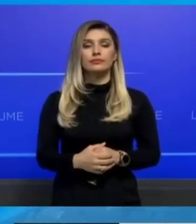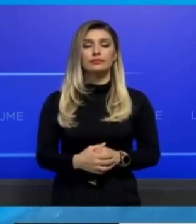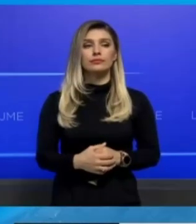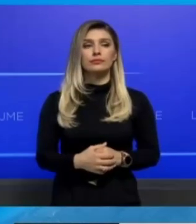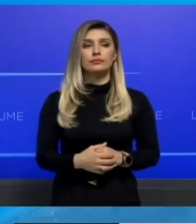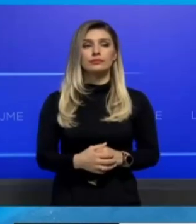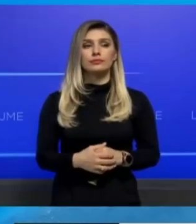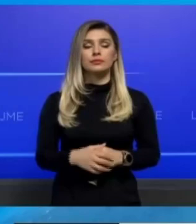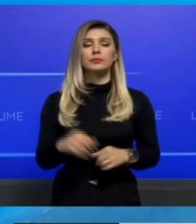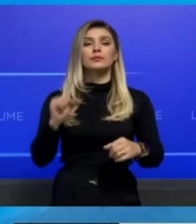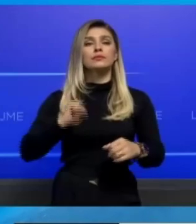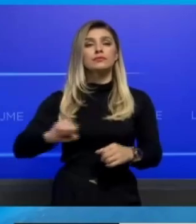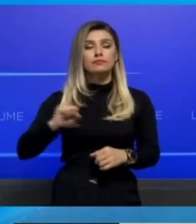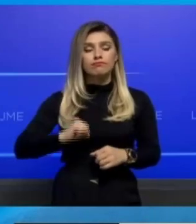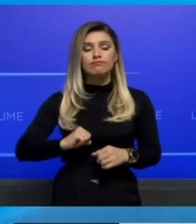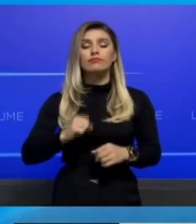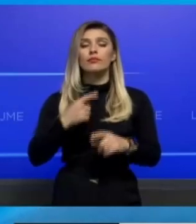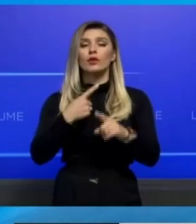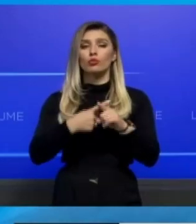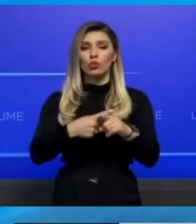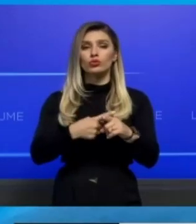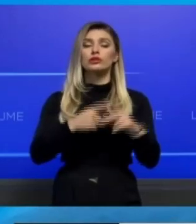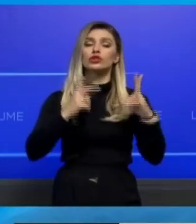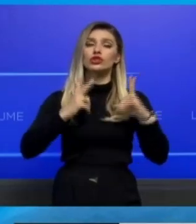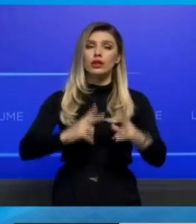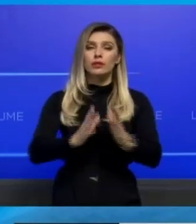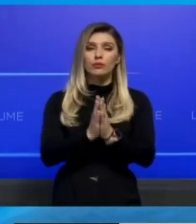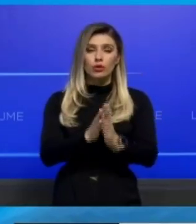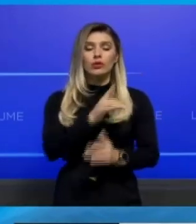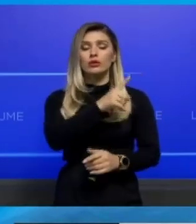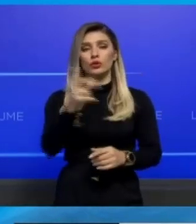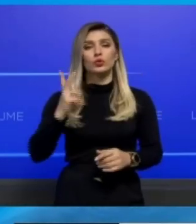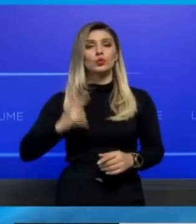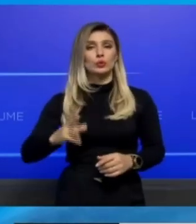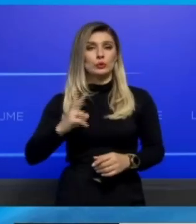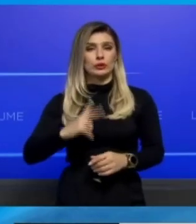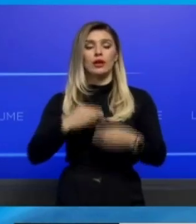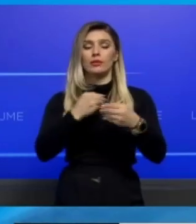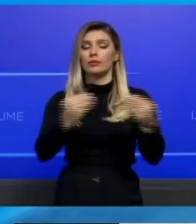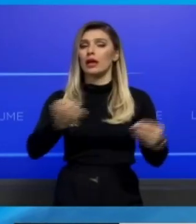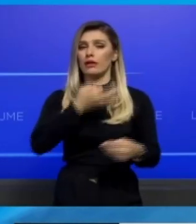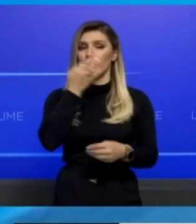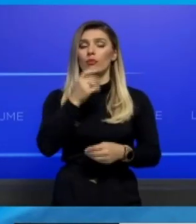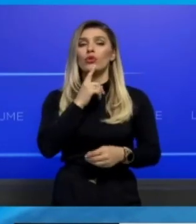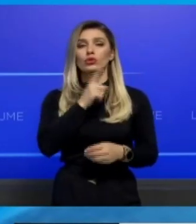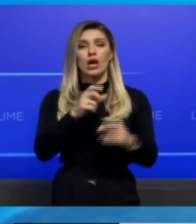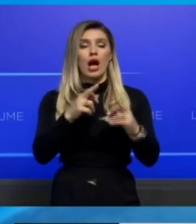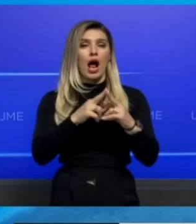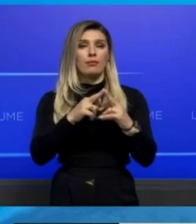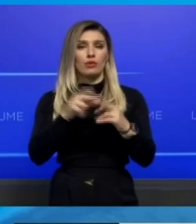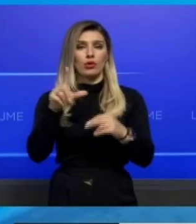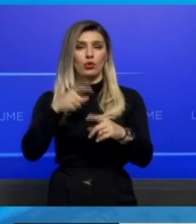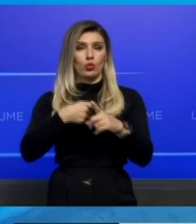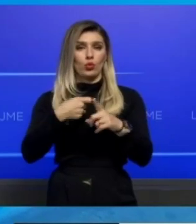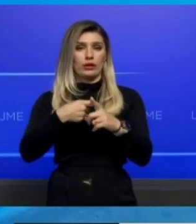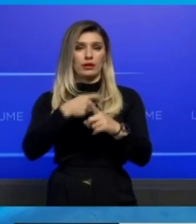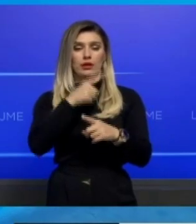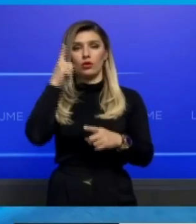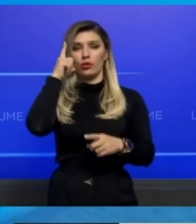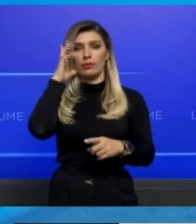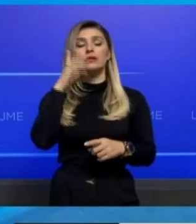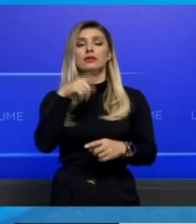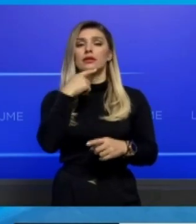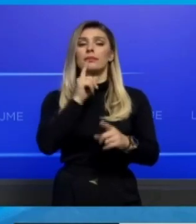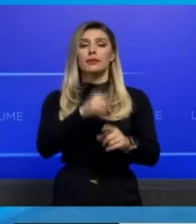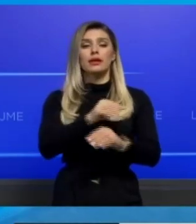Dureme e qëtësi ka kërkuar kryeministri Kurti nga qytetarët pasi si pas ti do të ketë masa shtesë nga ekzekutivi për të dalë në